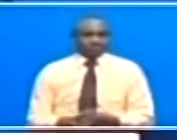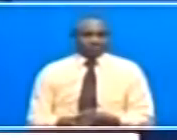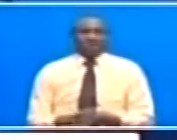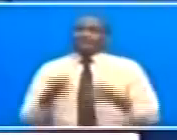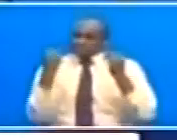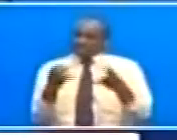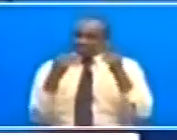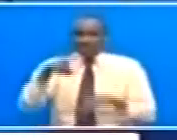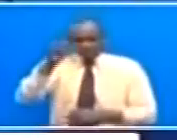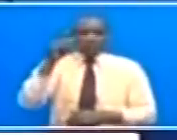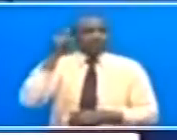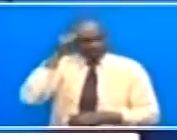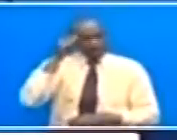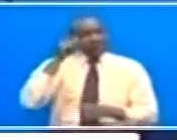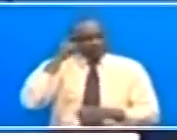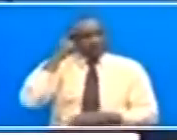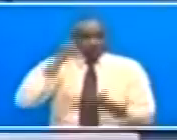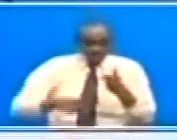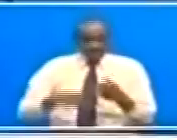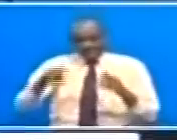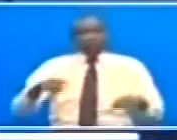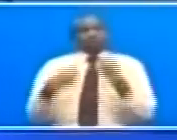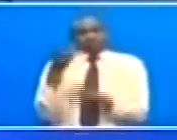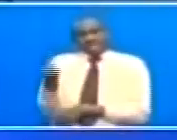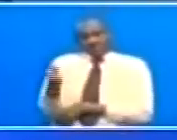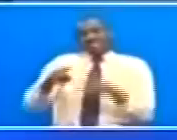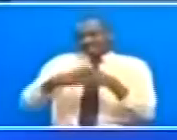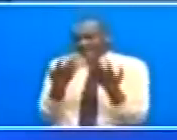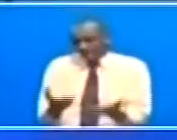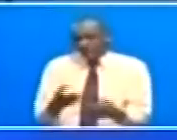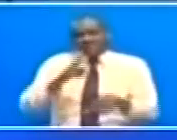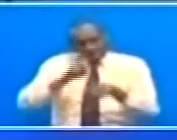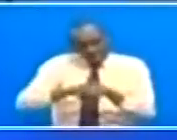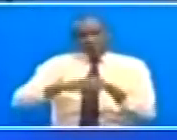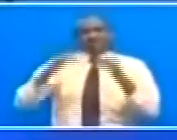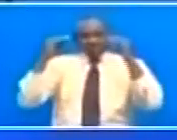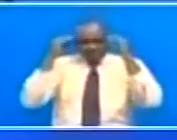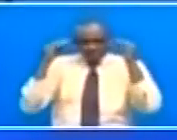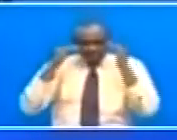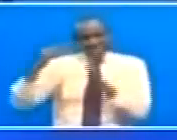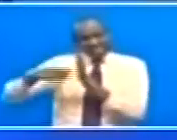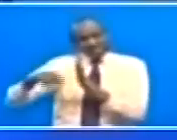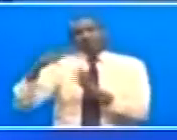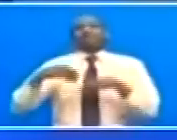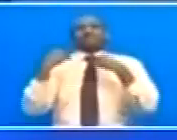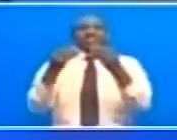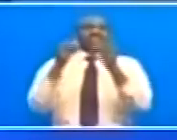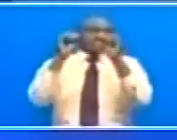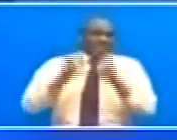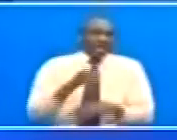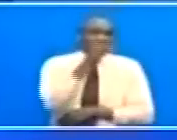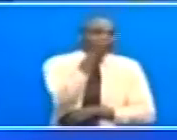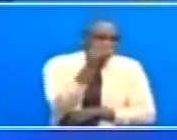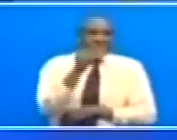Many of you will remember that the current dispute began when the industrial court awarded teachers a